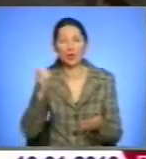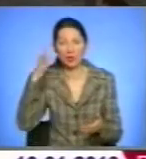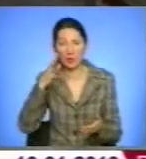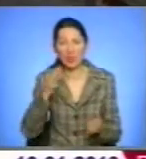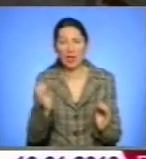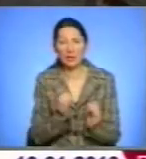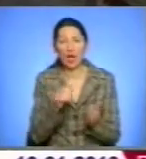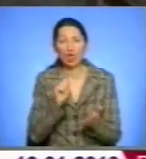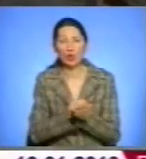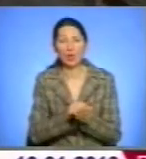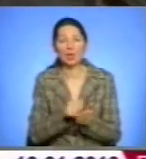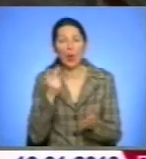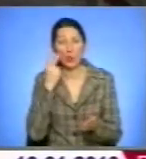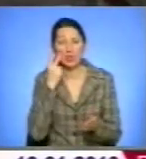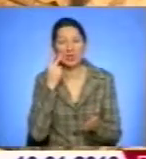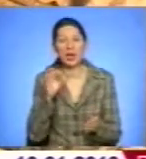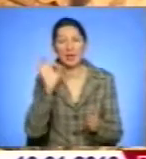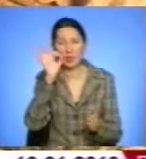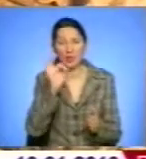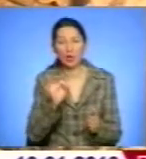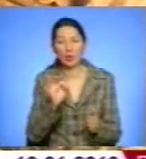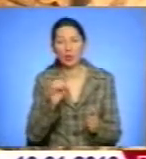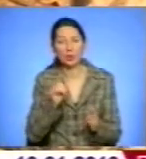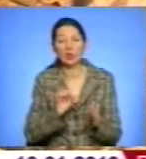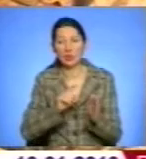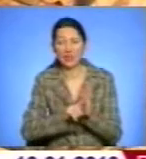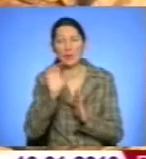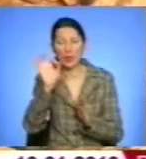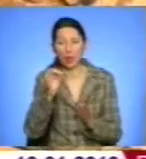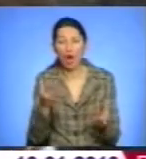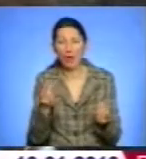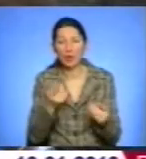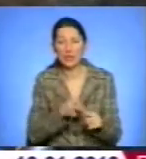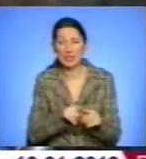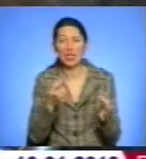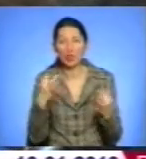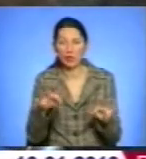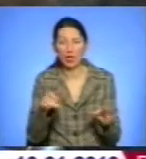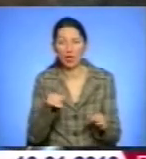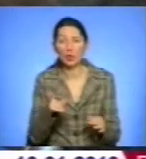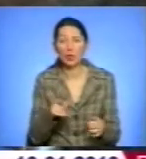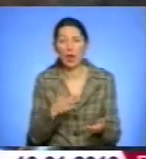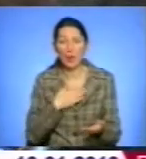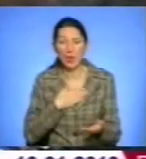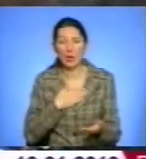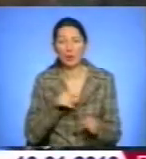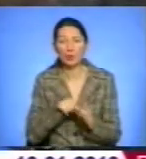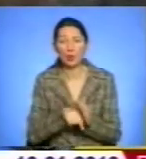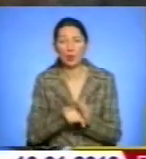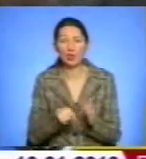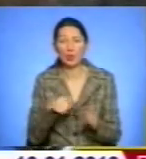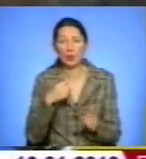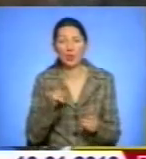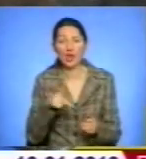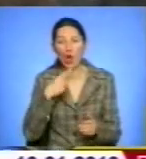адже постійні температура і вологість це дозволяють. Тут, в принципі, ми, по суті, десь, як говорили старожили